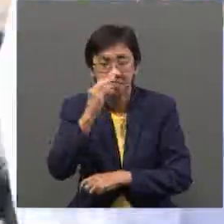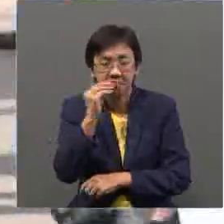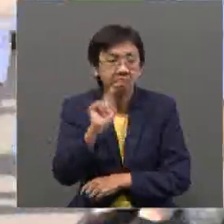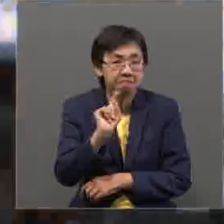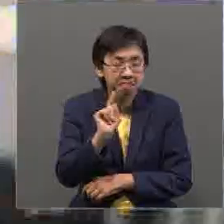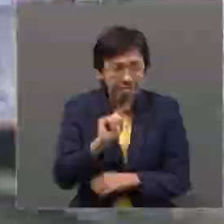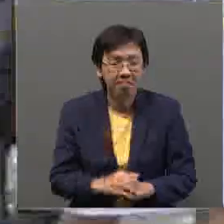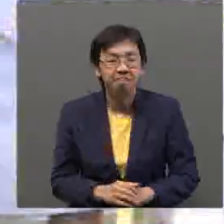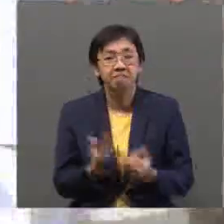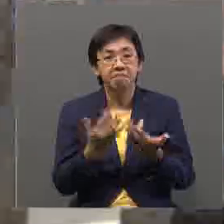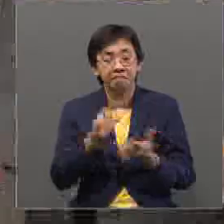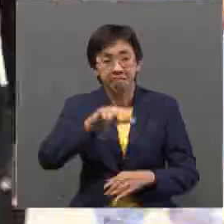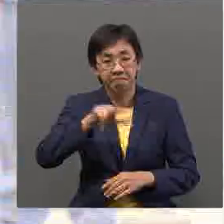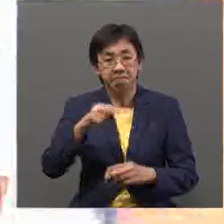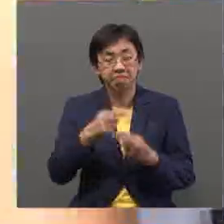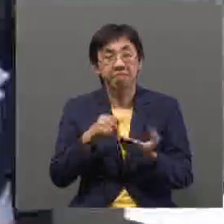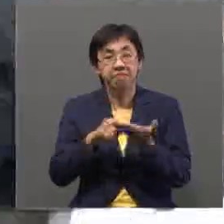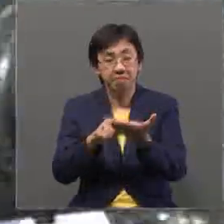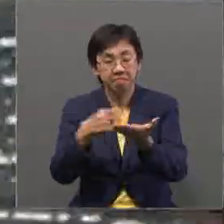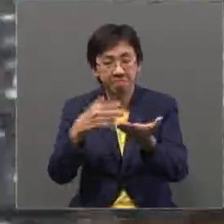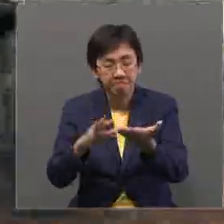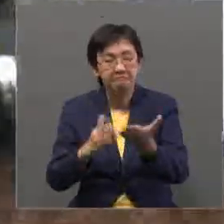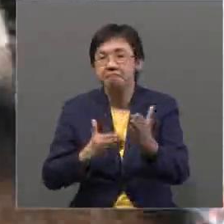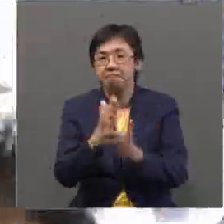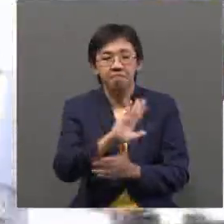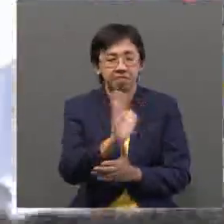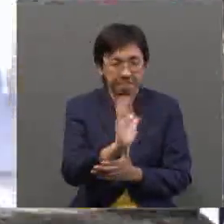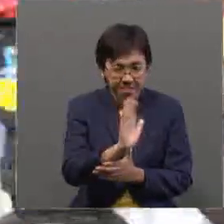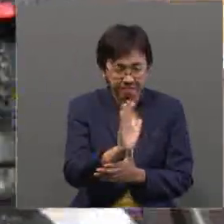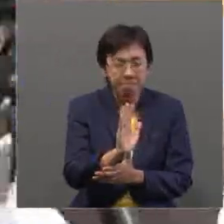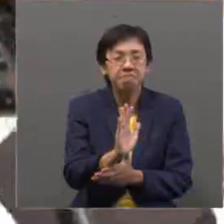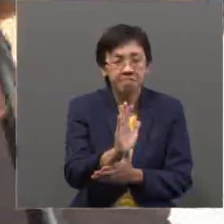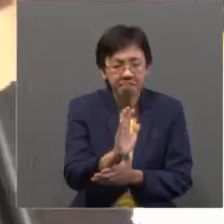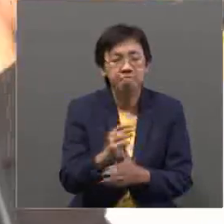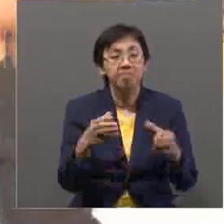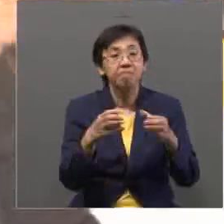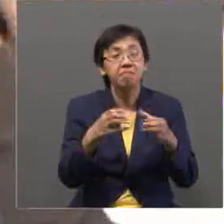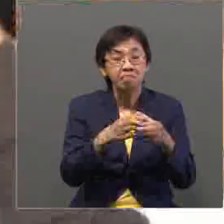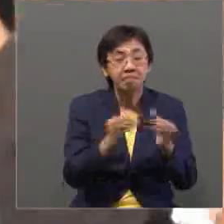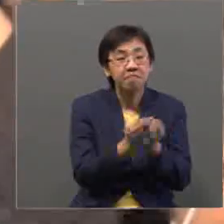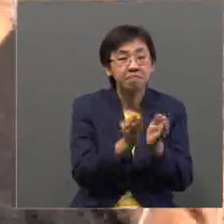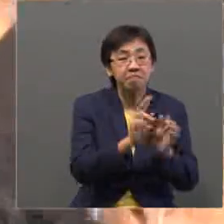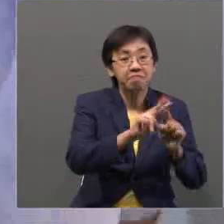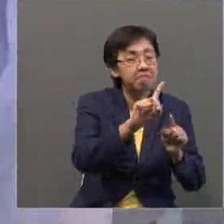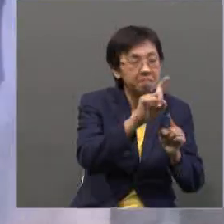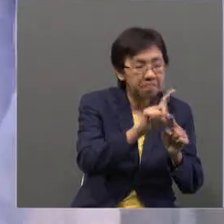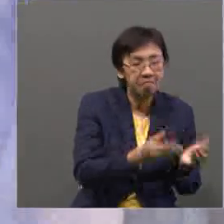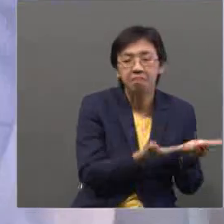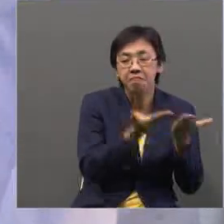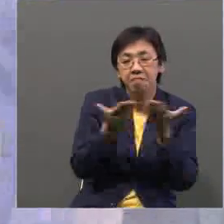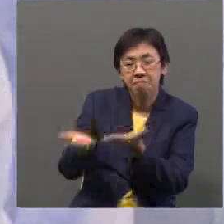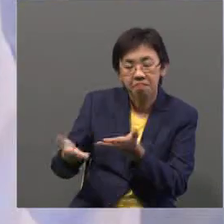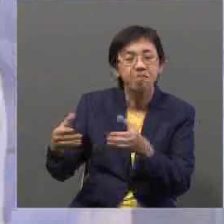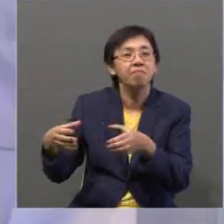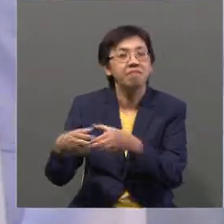ดีออกมาว่าเดี๋ยวเพื่อไทยเสนอแล้วก็จะไม่ผ่านก็จะได้เป็นข้ออ้างว่าพรรคอันดับ 2ไม่ผ่านส่งไม้ต่อให้พรรคอันดับ 3